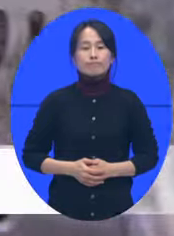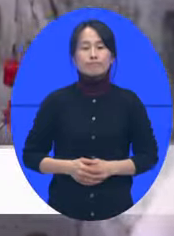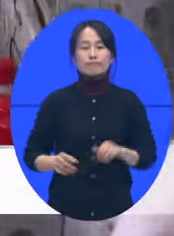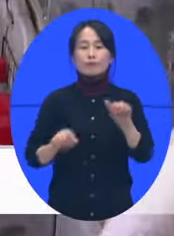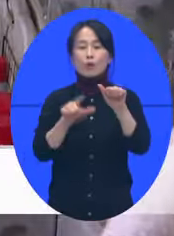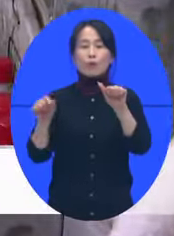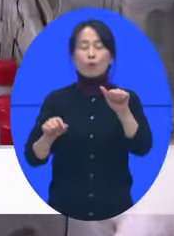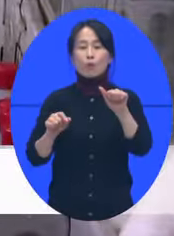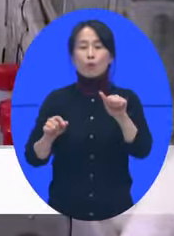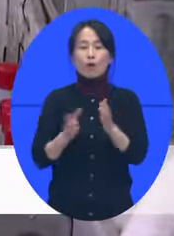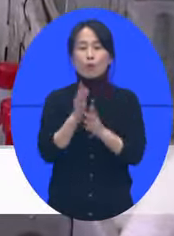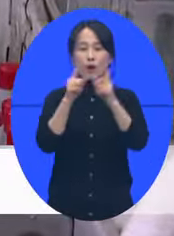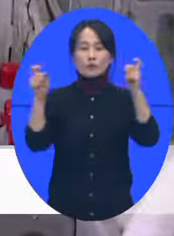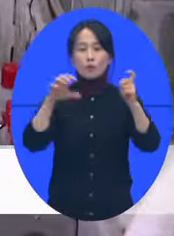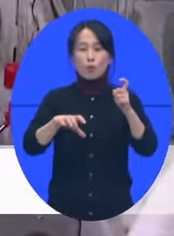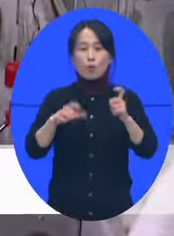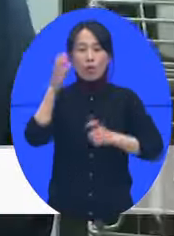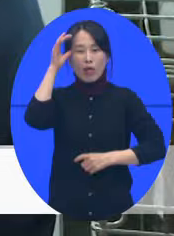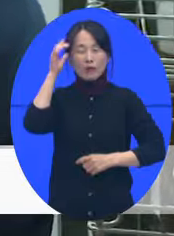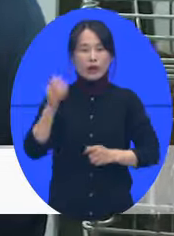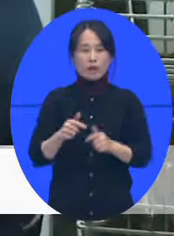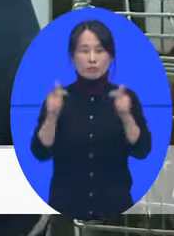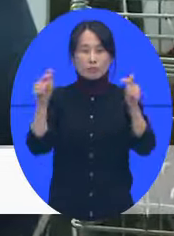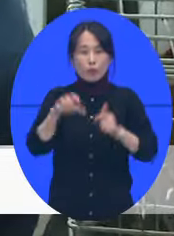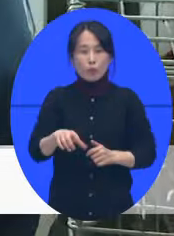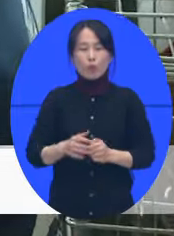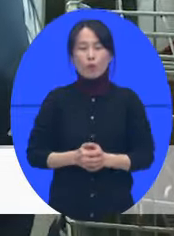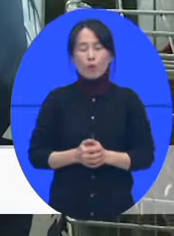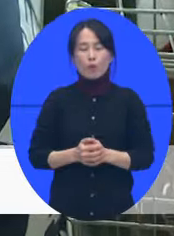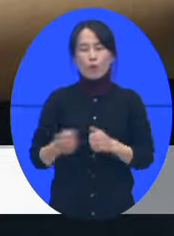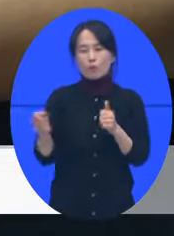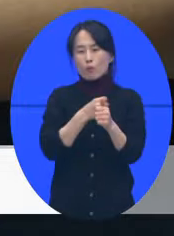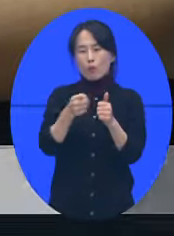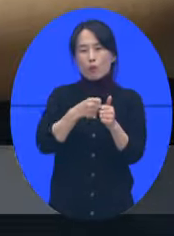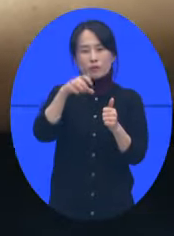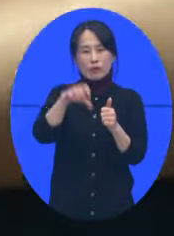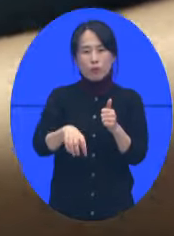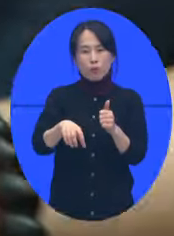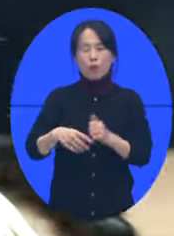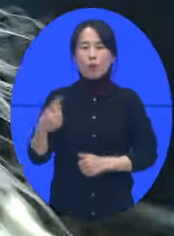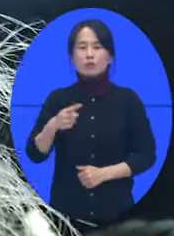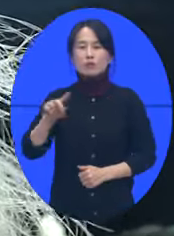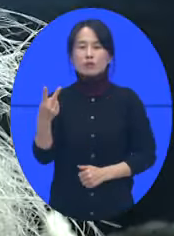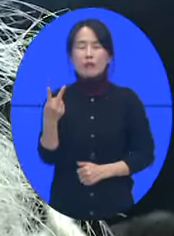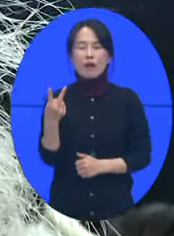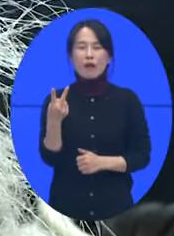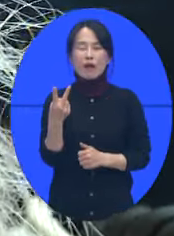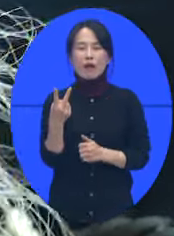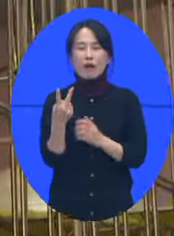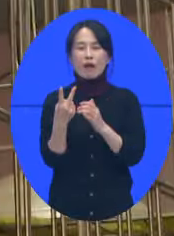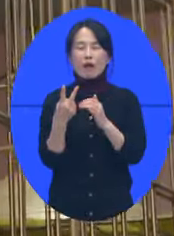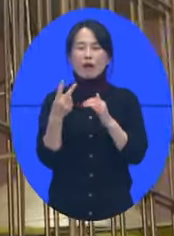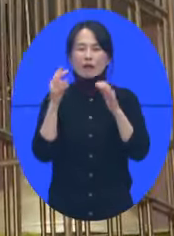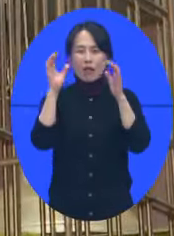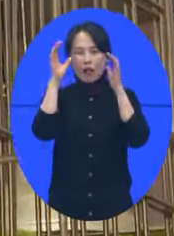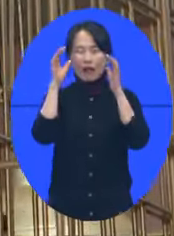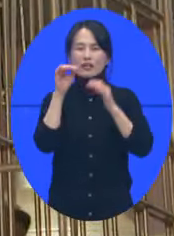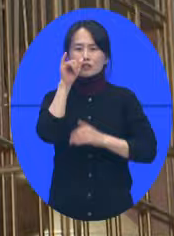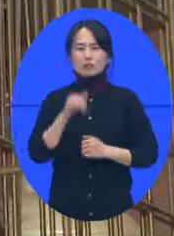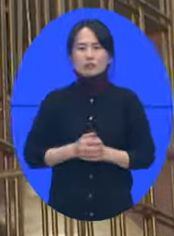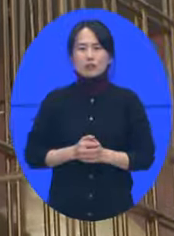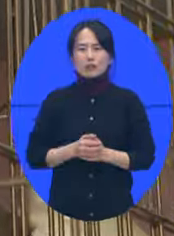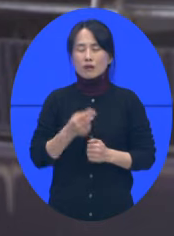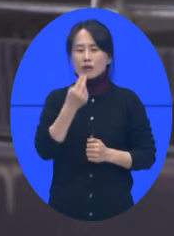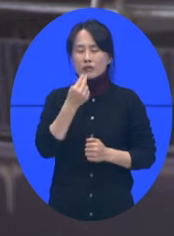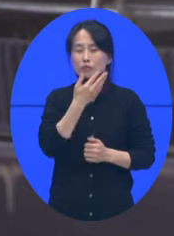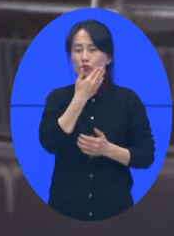지난 9월 화성시의 개 번식장. 끔찍한 학대의 흔적이 역력한 1,200여 마리의 개들. 생명으로서의